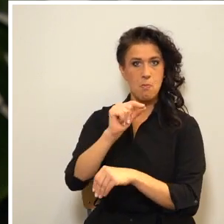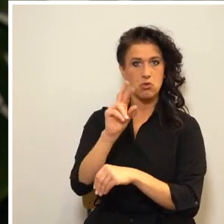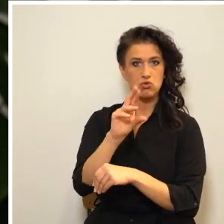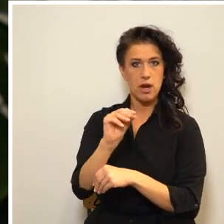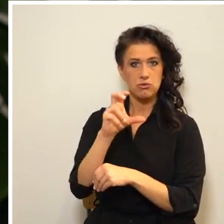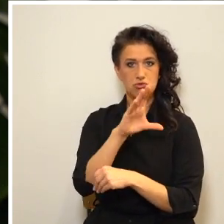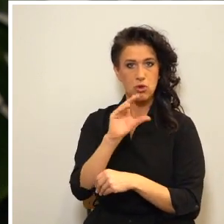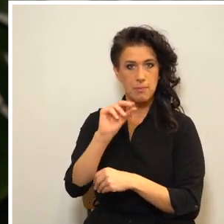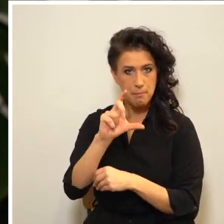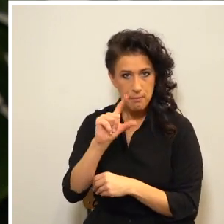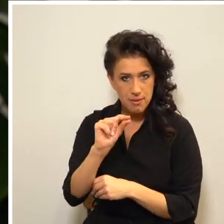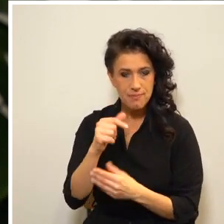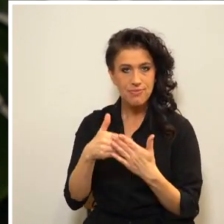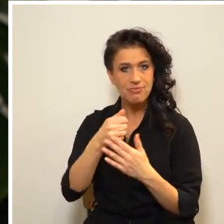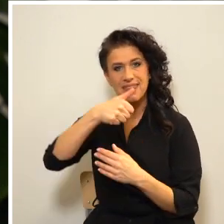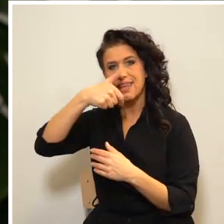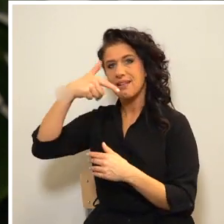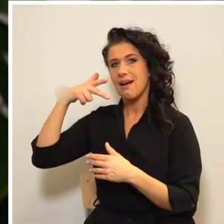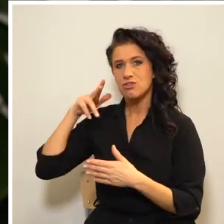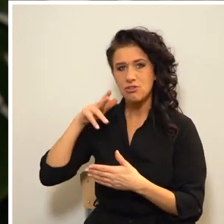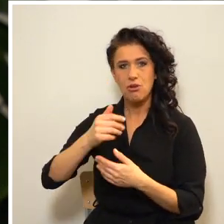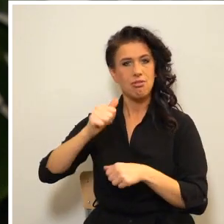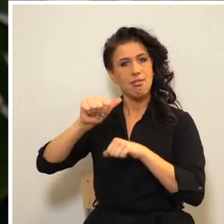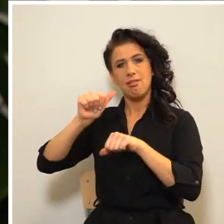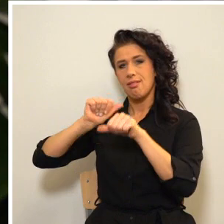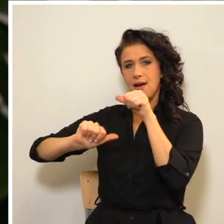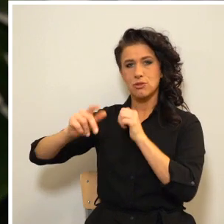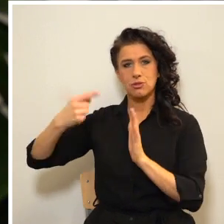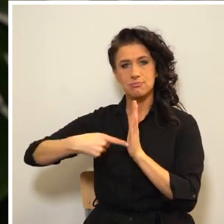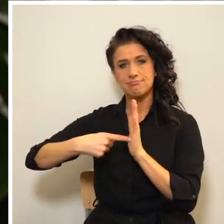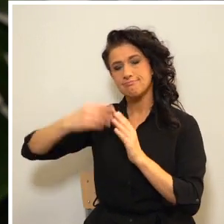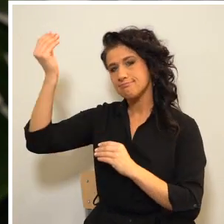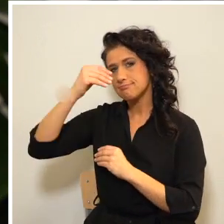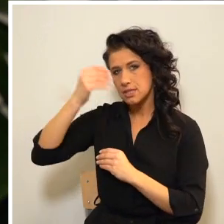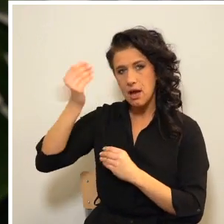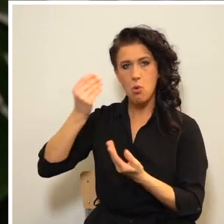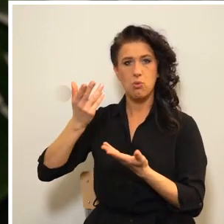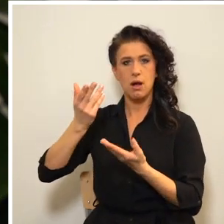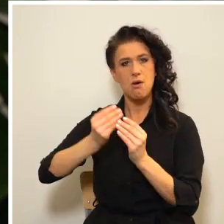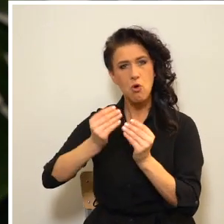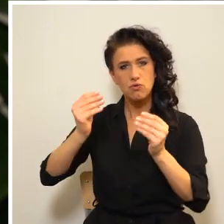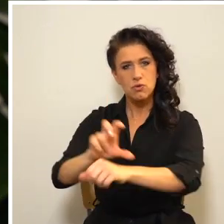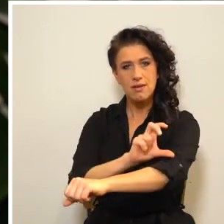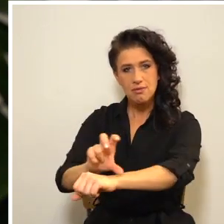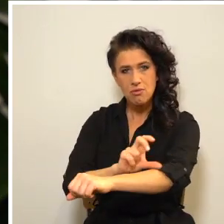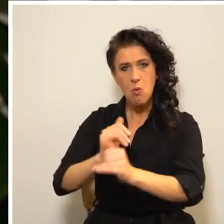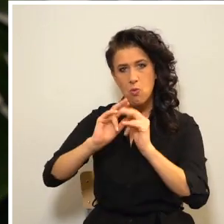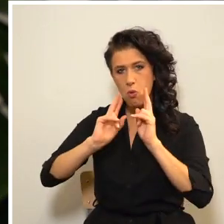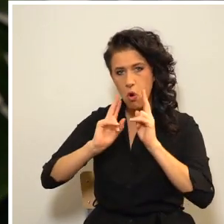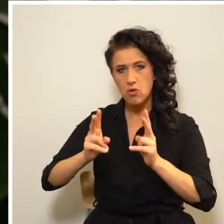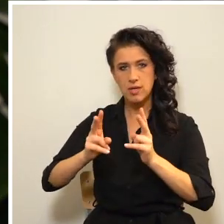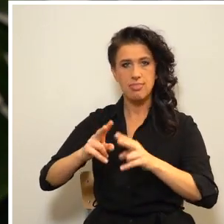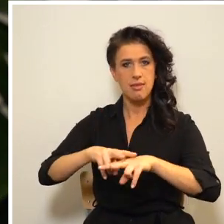transplantologia to jest kilkadziesiąt ostatnich lat dopiero Rozwój technologii nauki pozwolił że korzystać konkretne narzędzia i